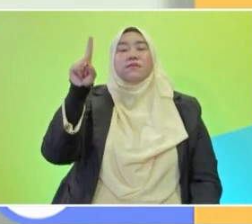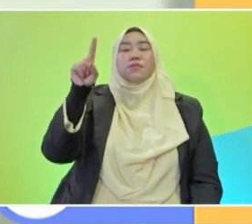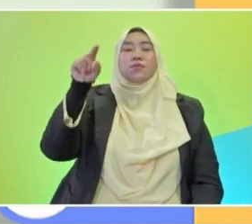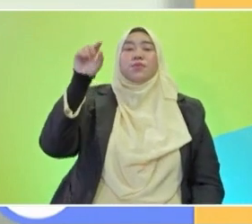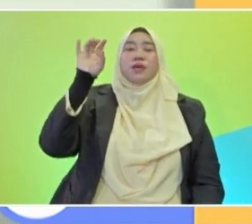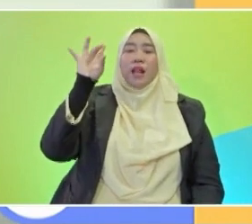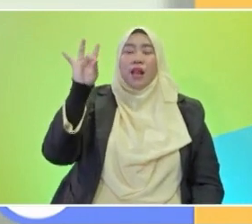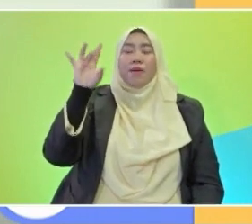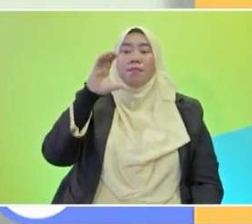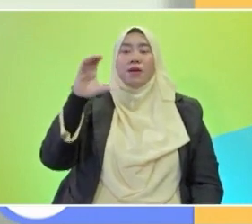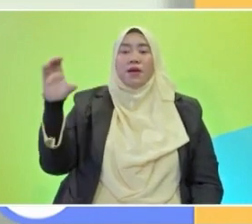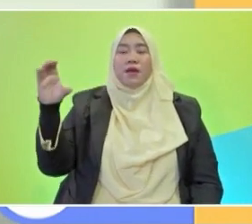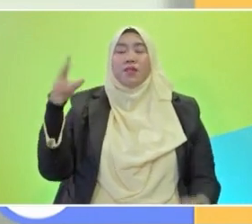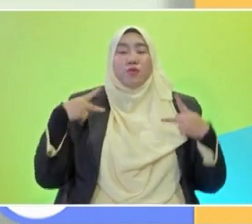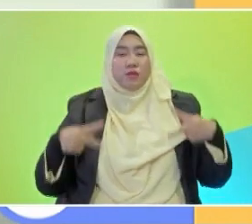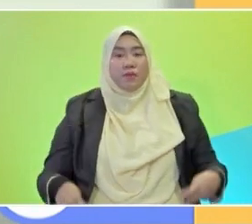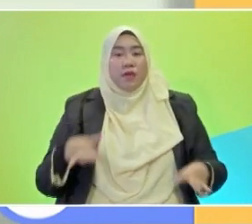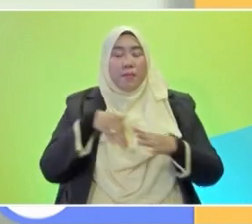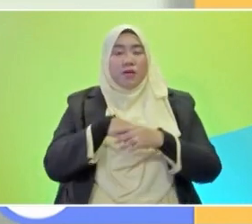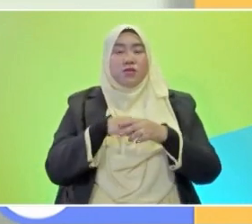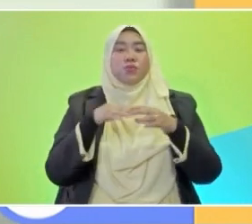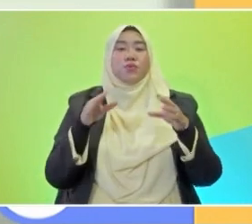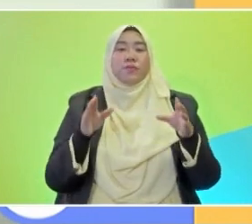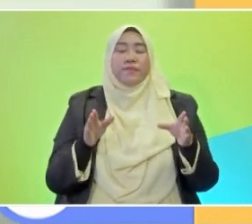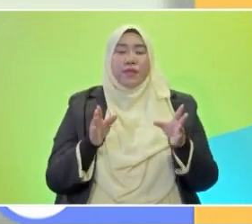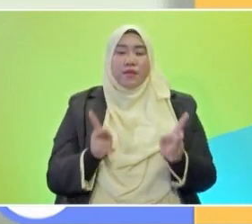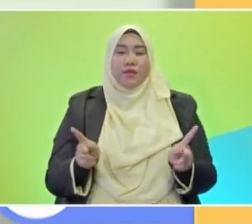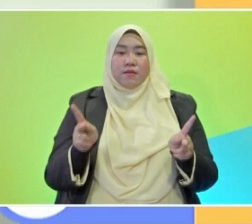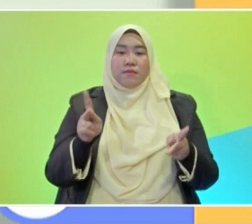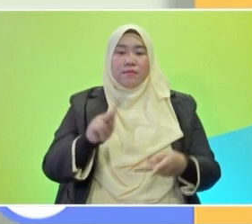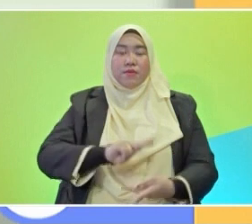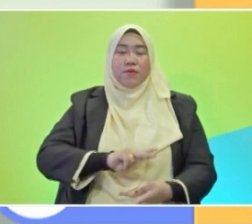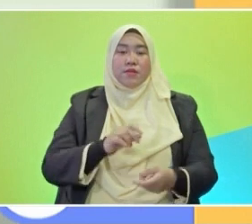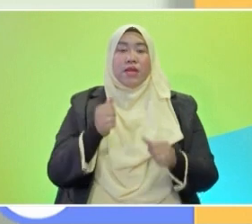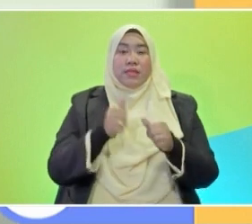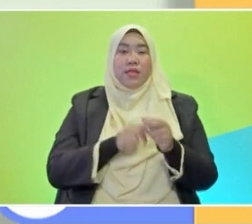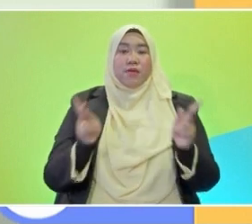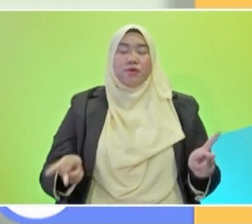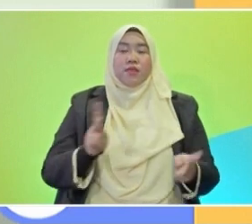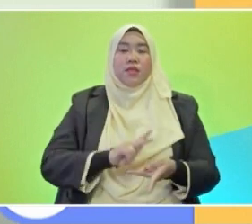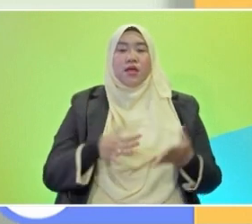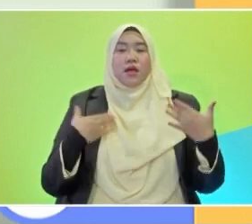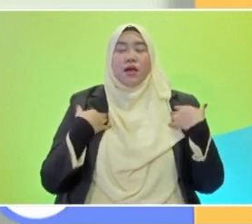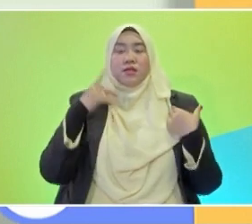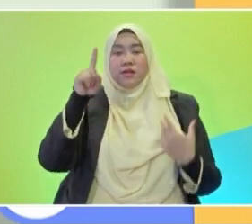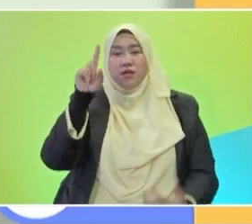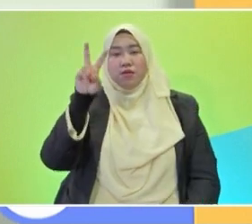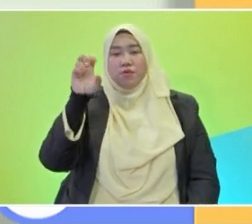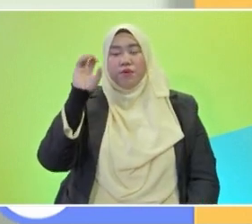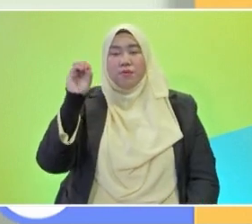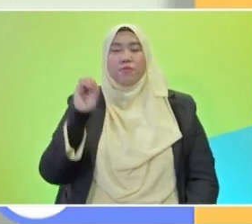kemeja telah dimasukkan ke dalam beberapa kotak untuk diedarkan setiap kotak mengandungi 120 helai kemeja